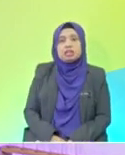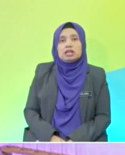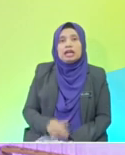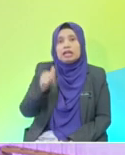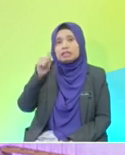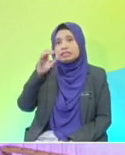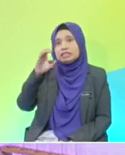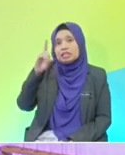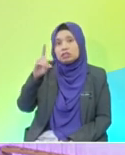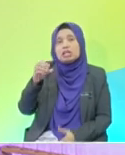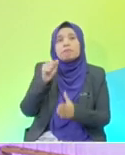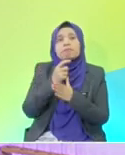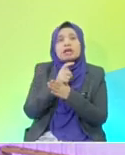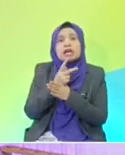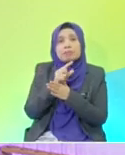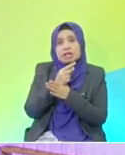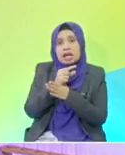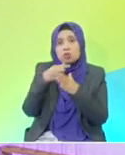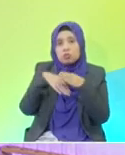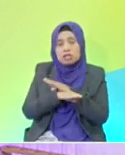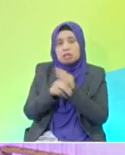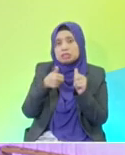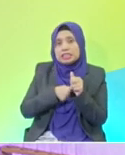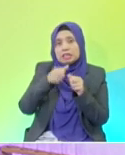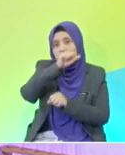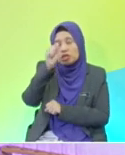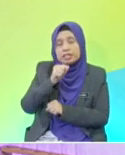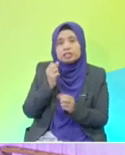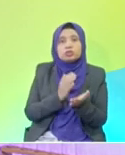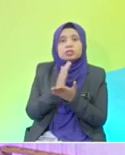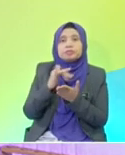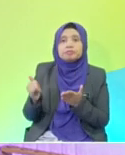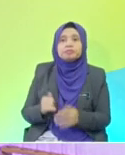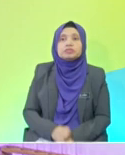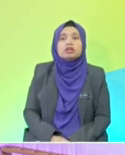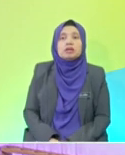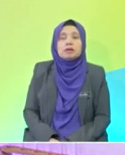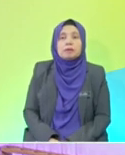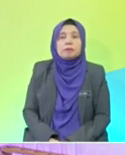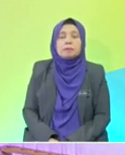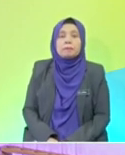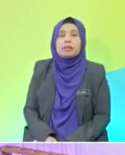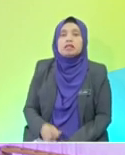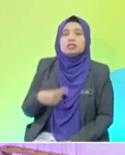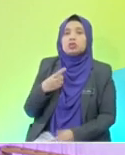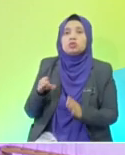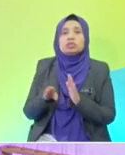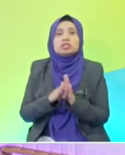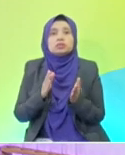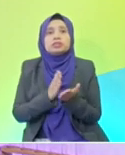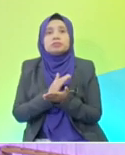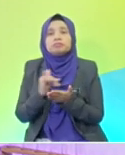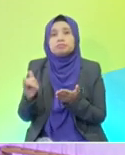pengacau saja di dalam setiap soalan Oke seterusnya kita lihat contoh yang seterusnya